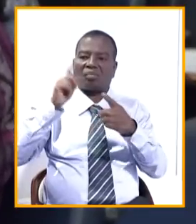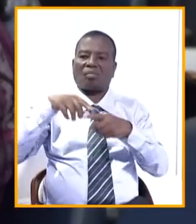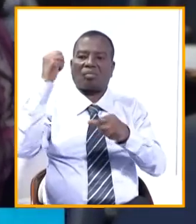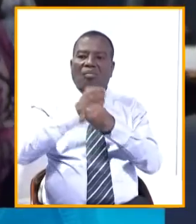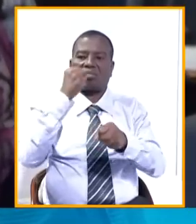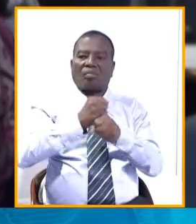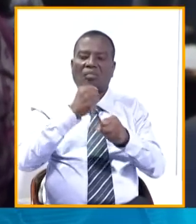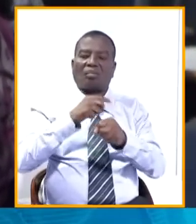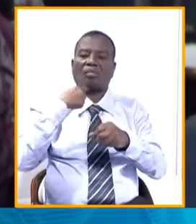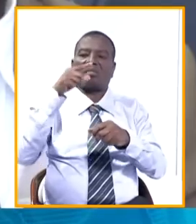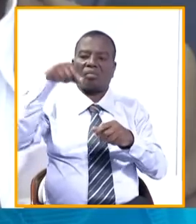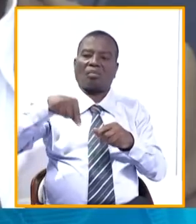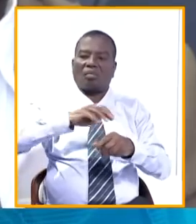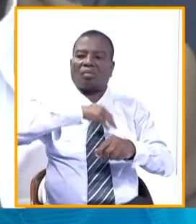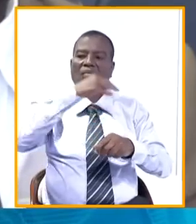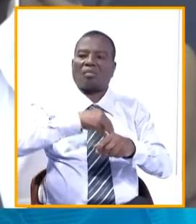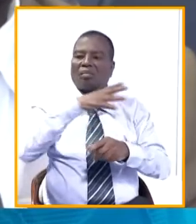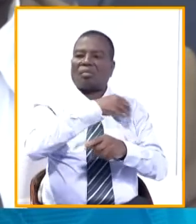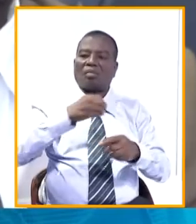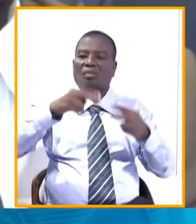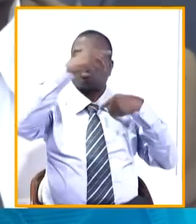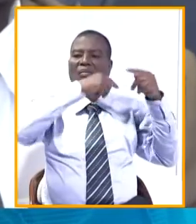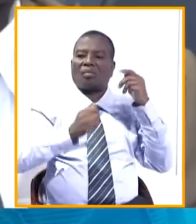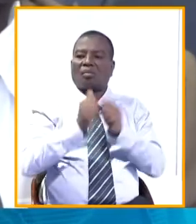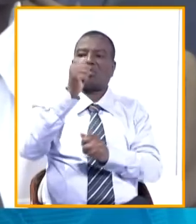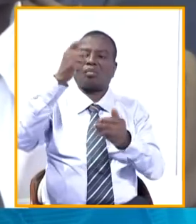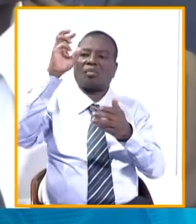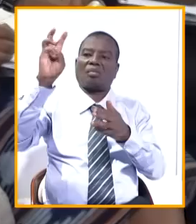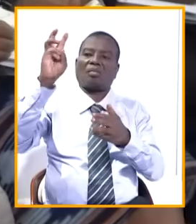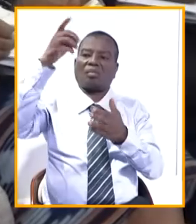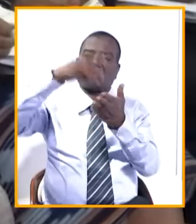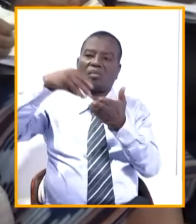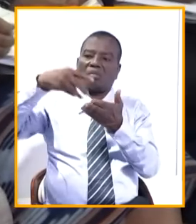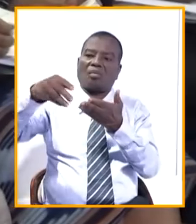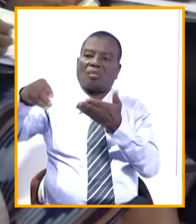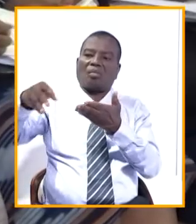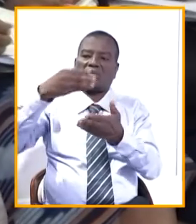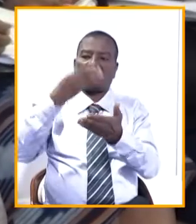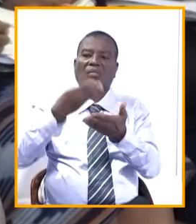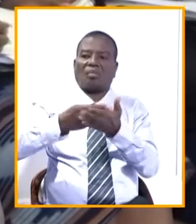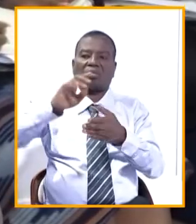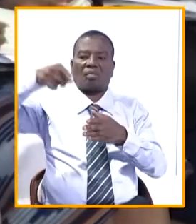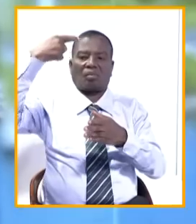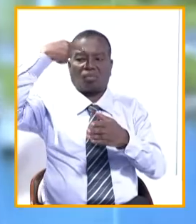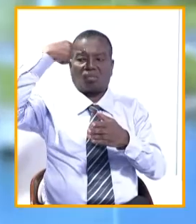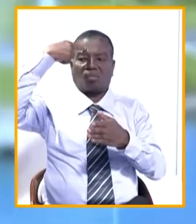travaux. Rappelons que les missions et voyages coûtent un peu plus de 6 milliards de francs CFA au budget de